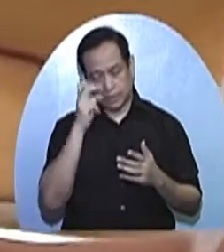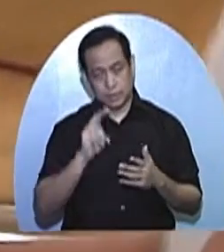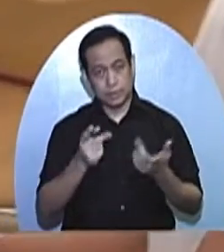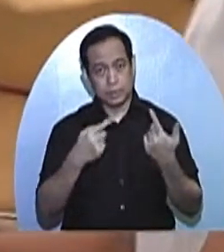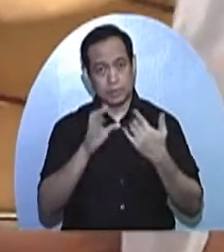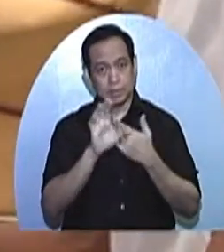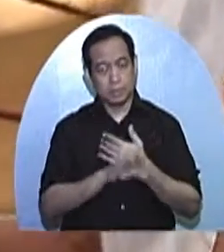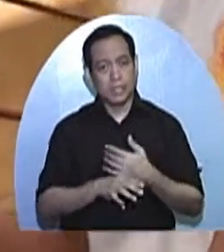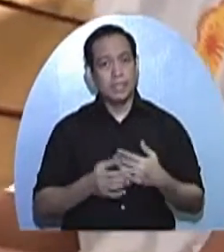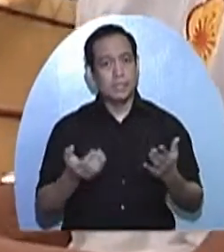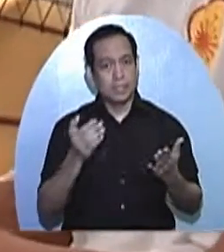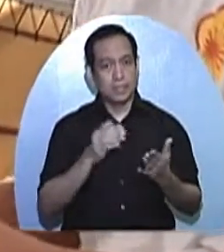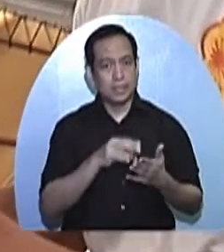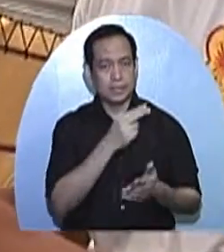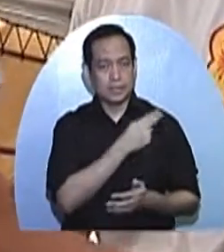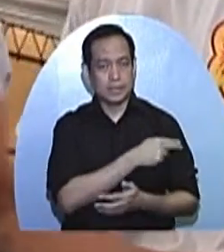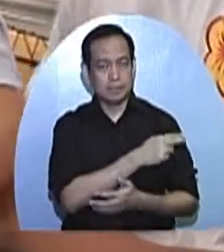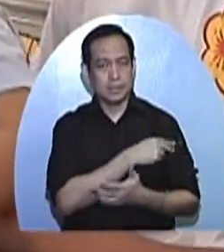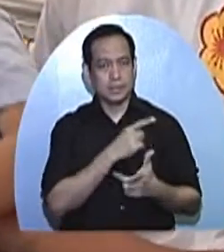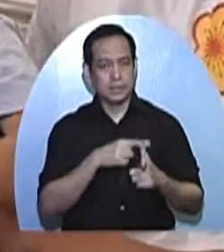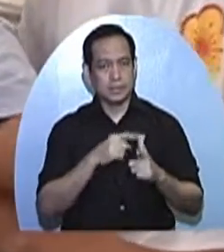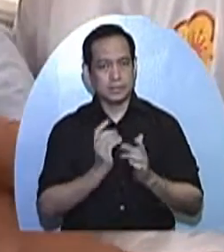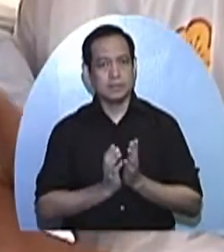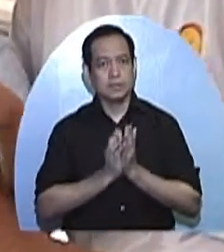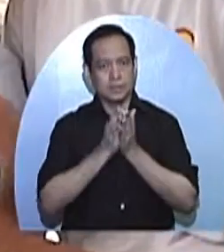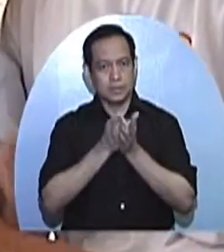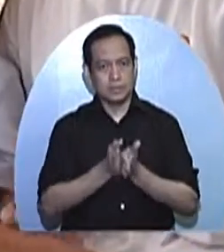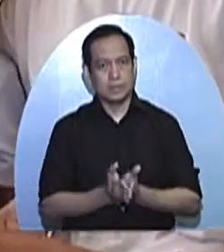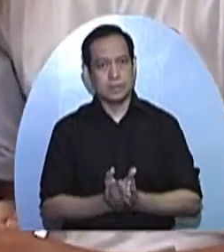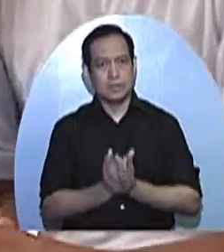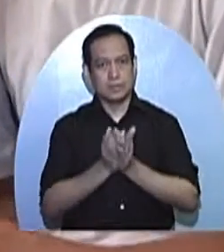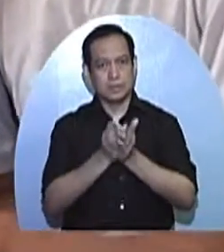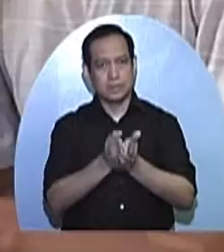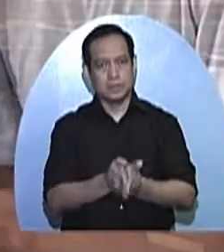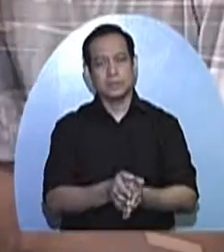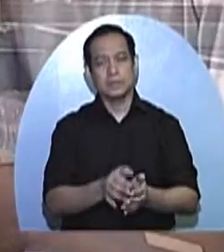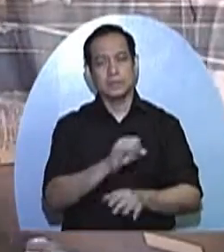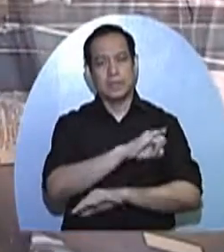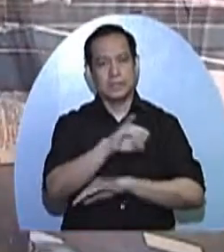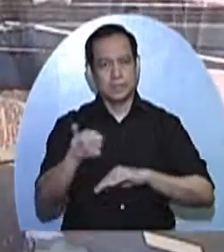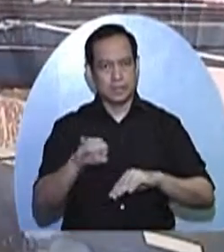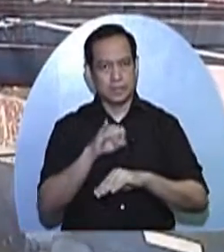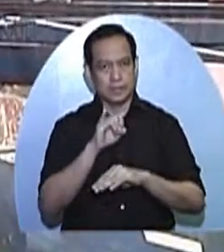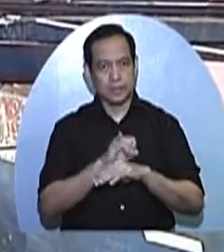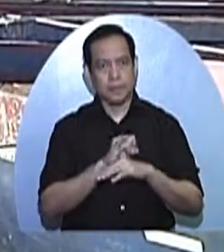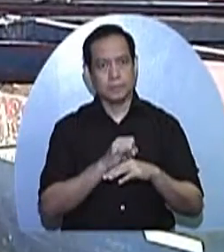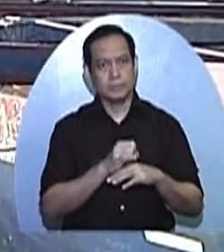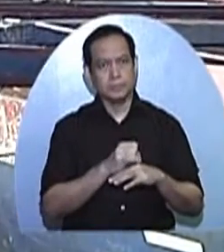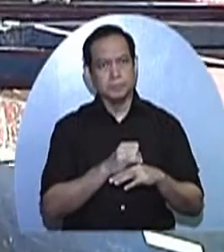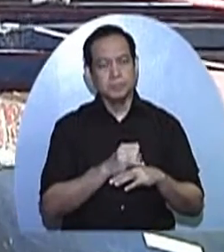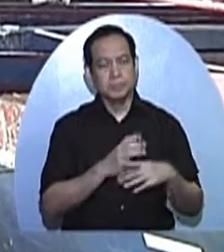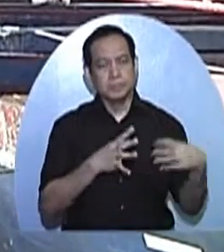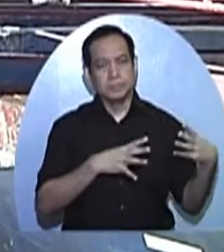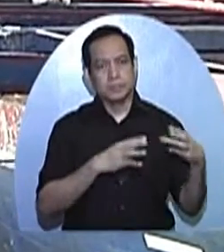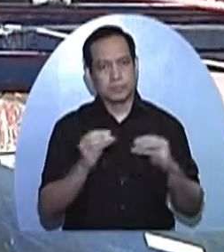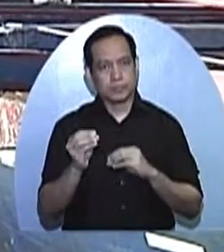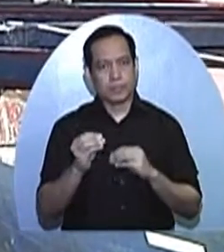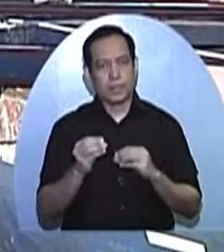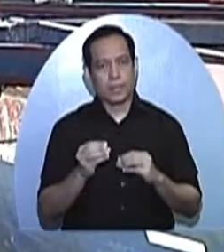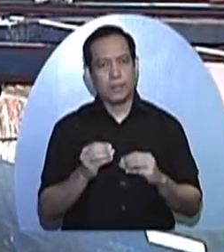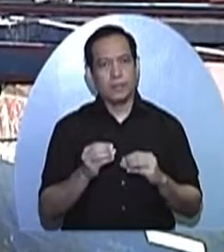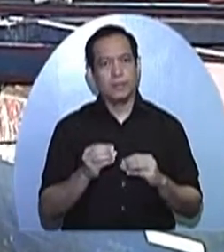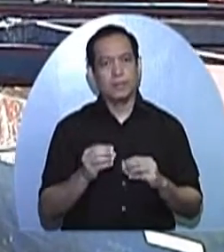sa ospital. Ayan nga po, na tumatawid pa po kami ng isla. So aalis po kami doon, ma'am,